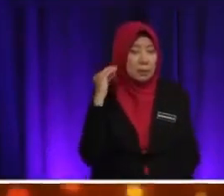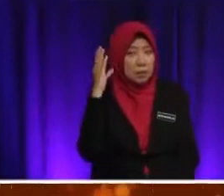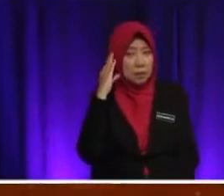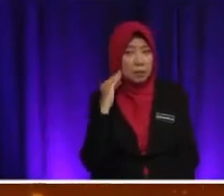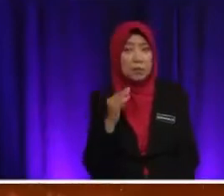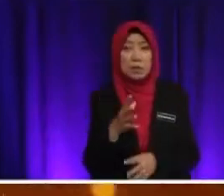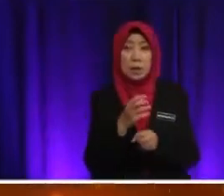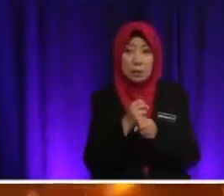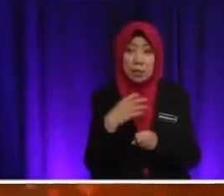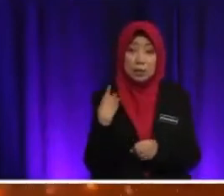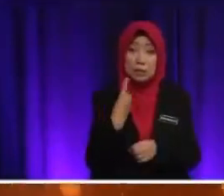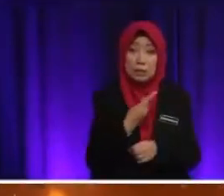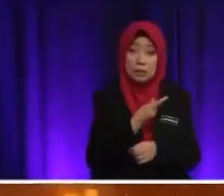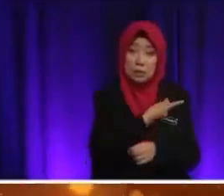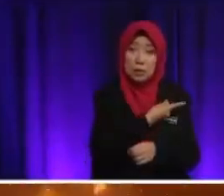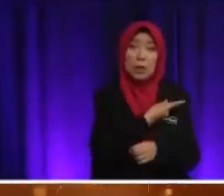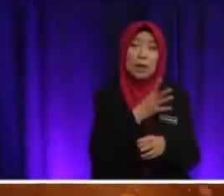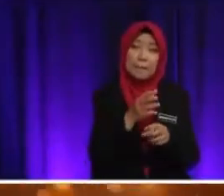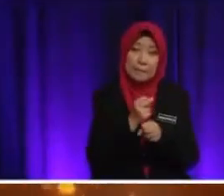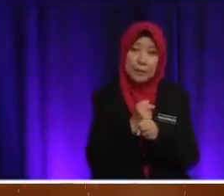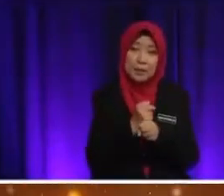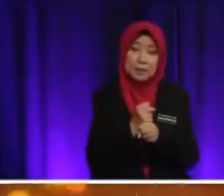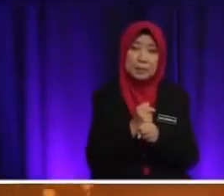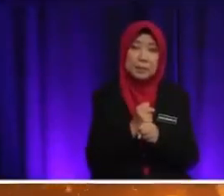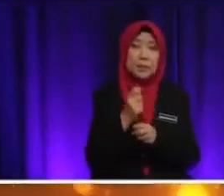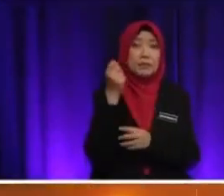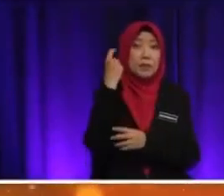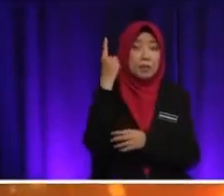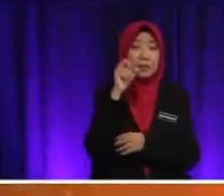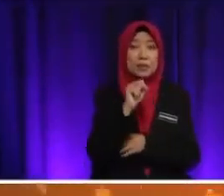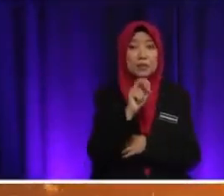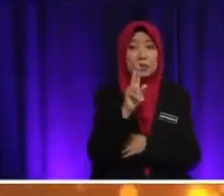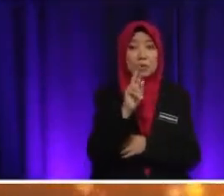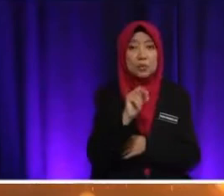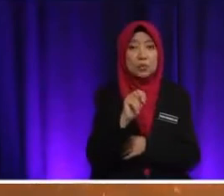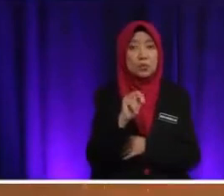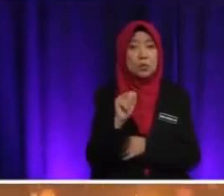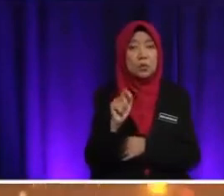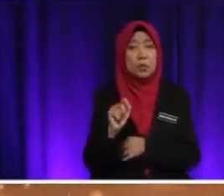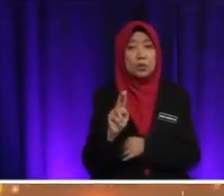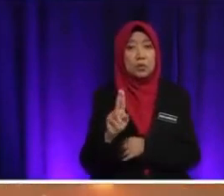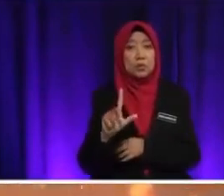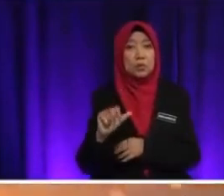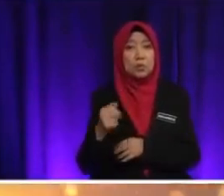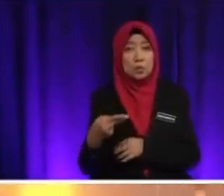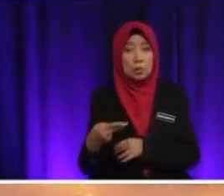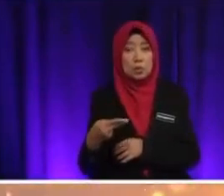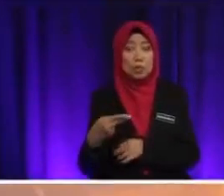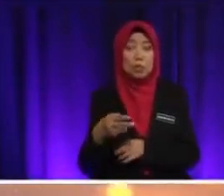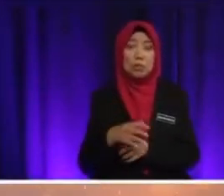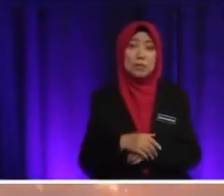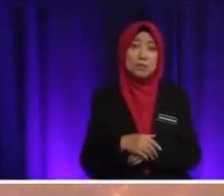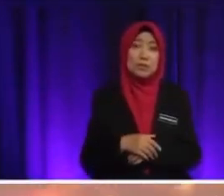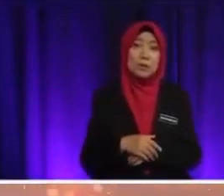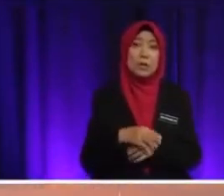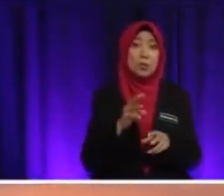dengan hakim cerita tentang semua memahami sunnatullah. Betul, kita nak dapat apa hari ini murid-murid yang ada di sini. Yang